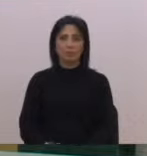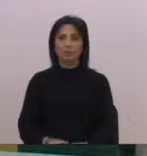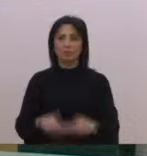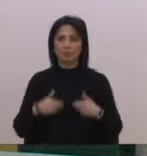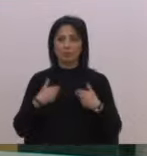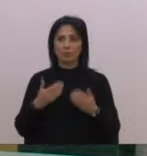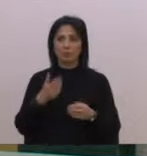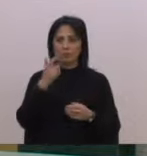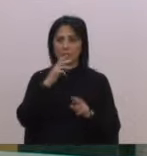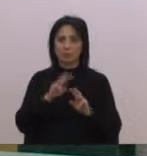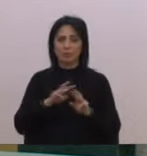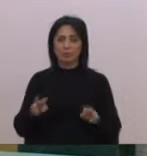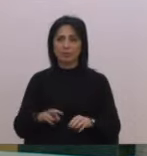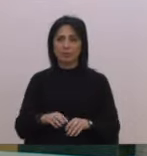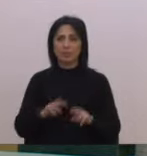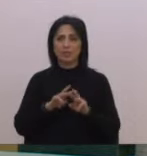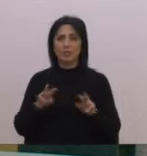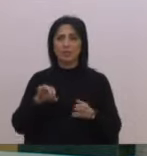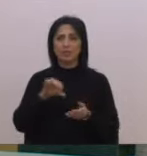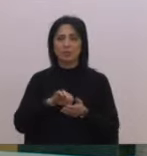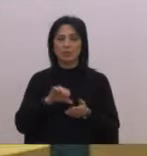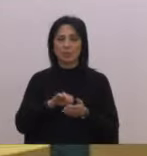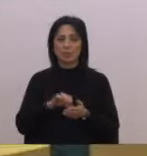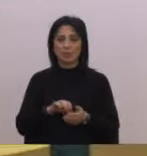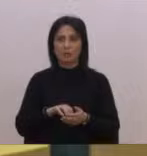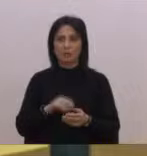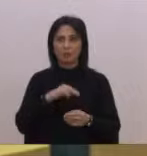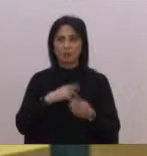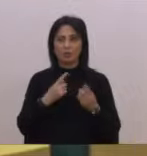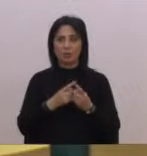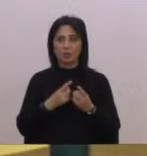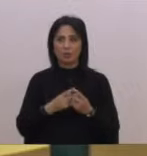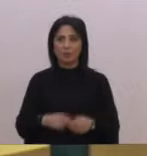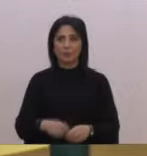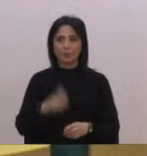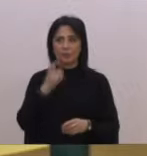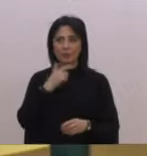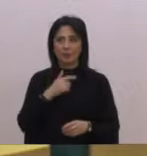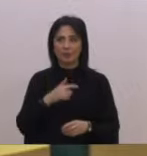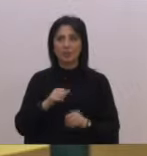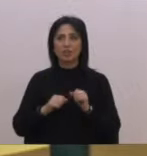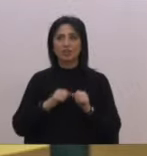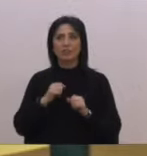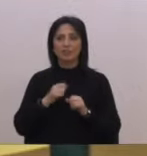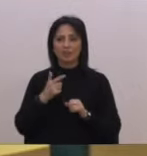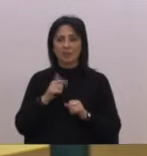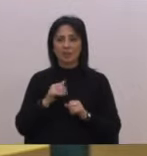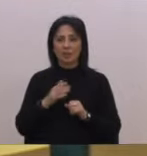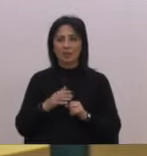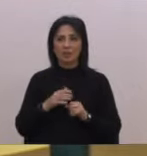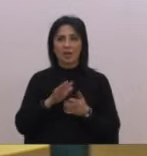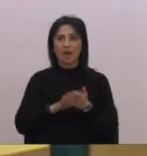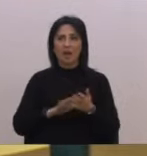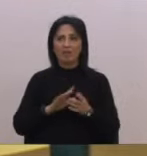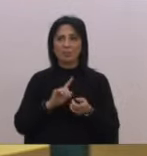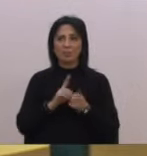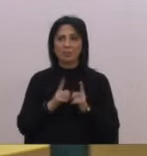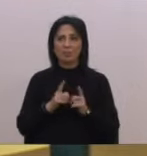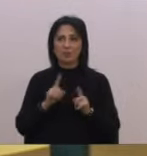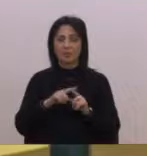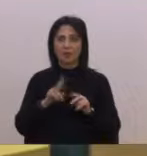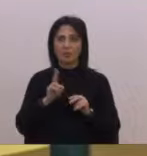მოგესალმებით ბატონო მინისტრო, სამინისტროს წარმომადგენლებს, კოლეგებო. ბატონო, გია შევეცდები, რომ არ გავაგრძელდა პირიქით, მალე